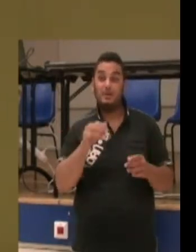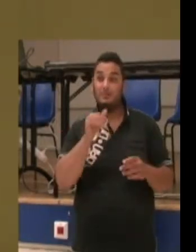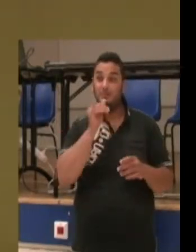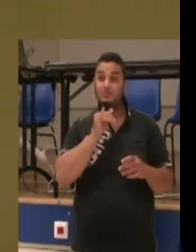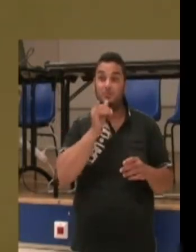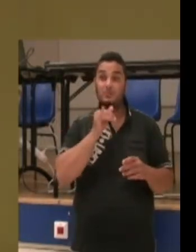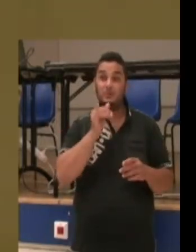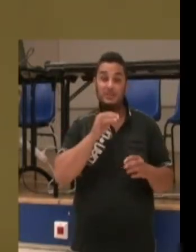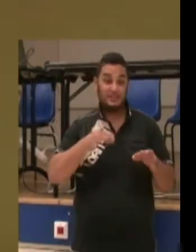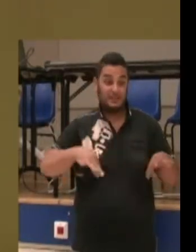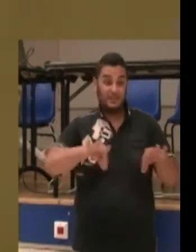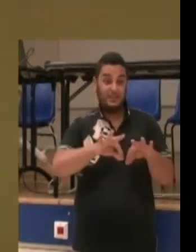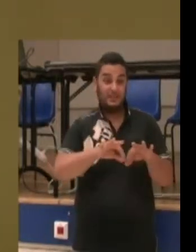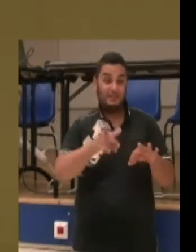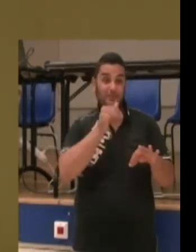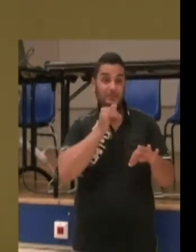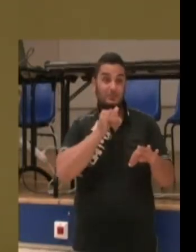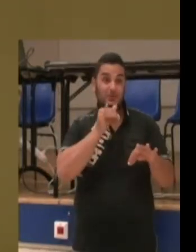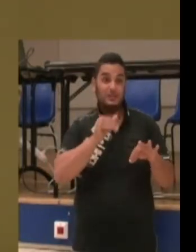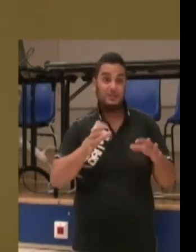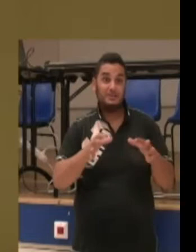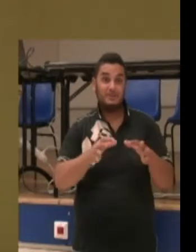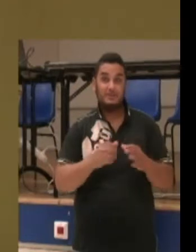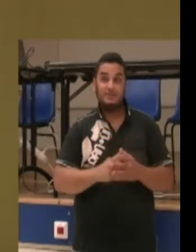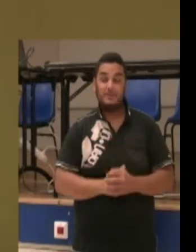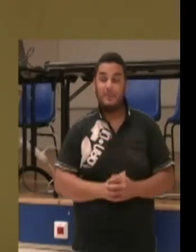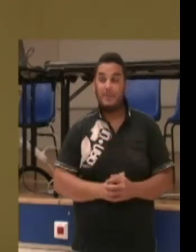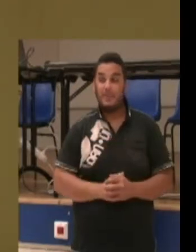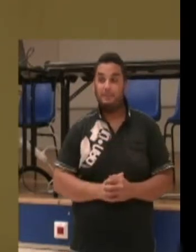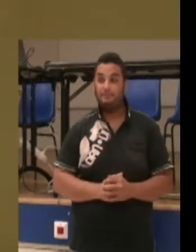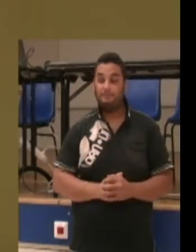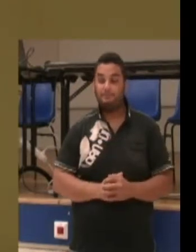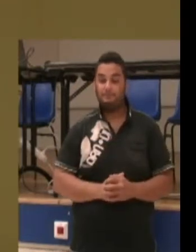un petit territoire, d'accord ?